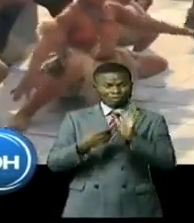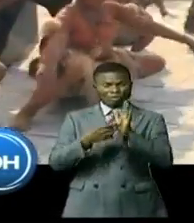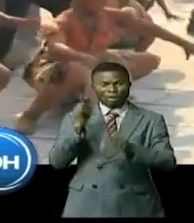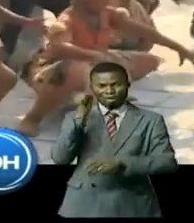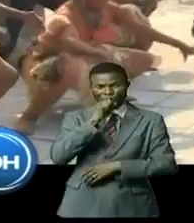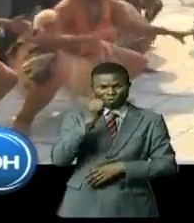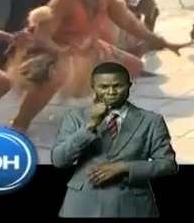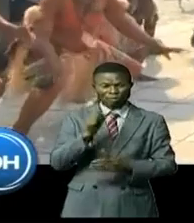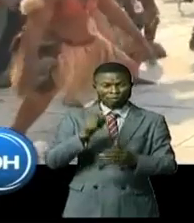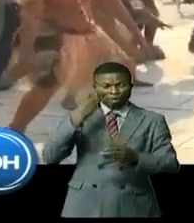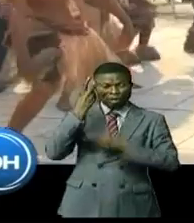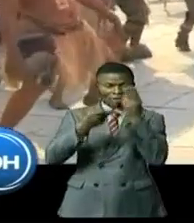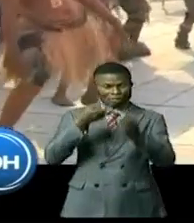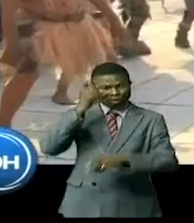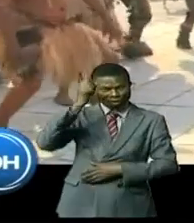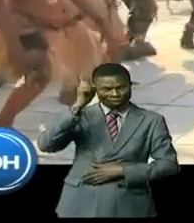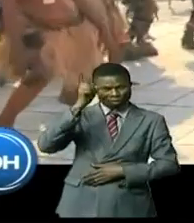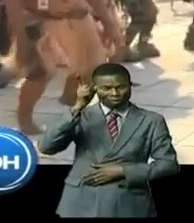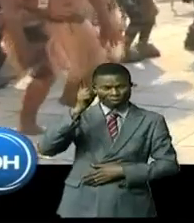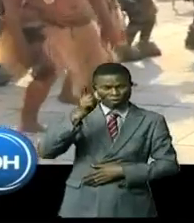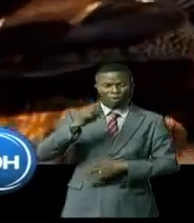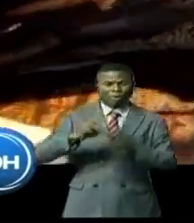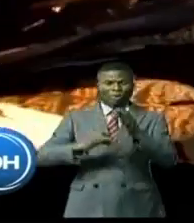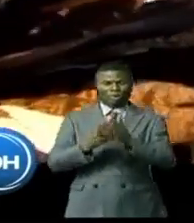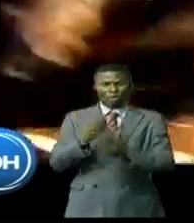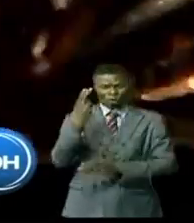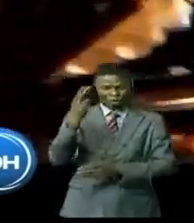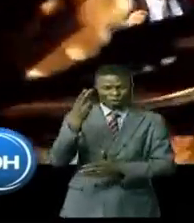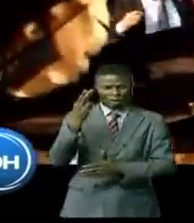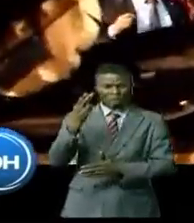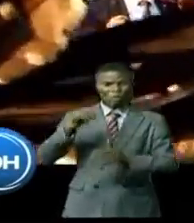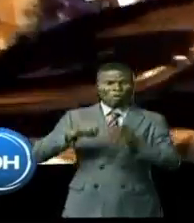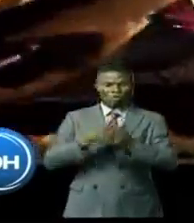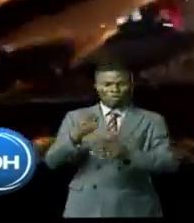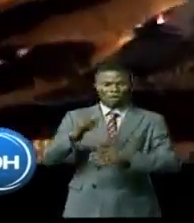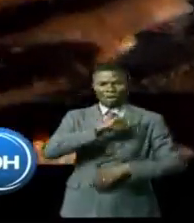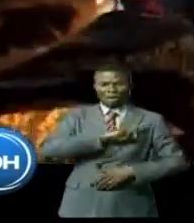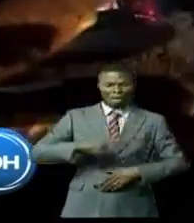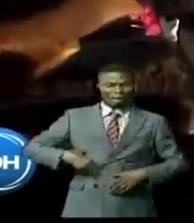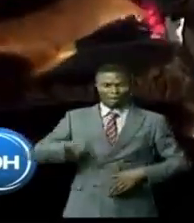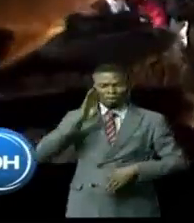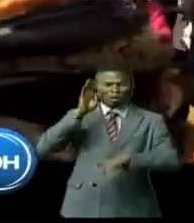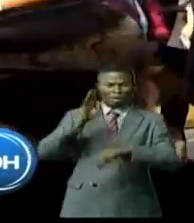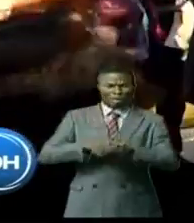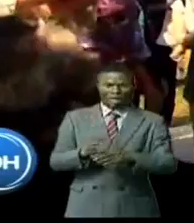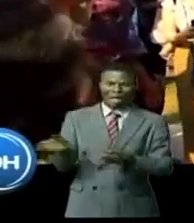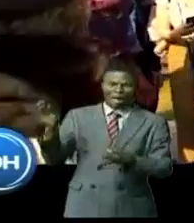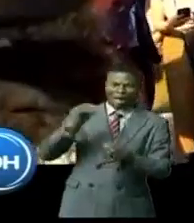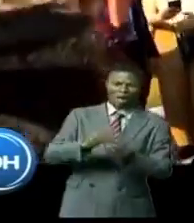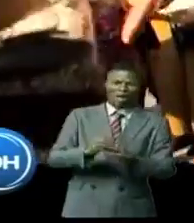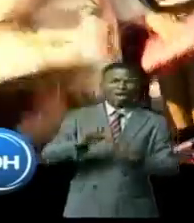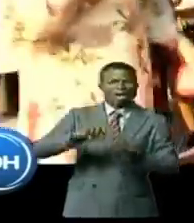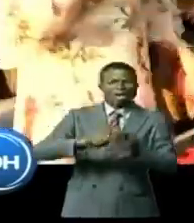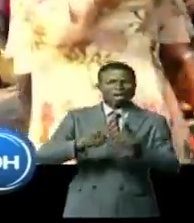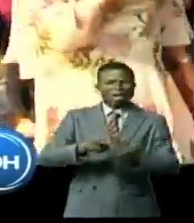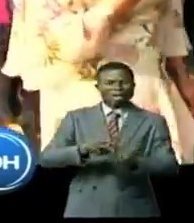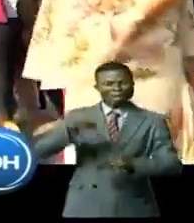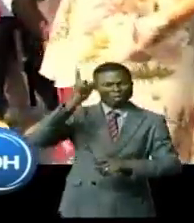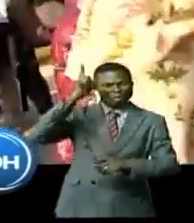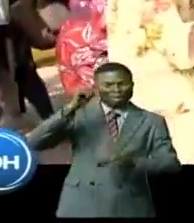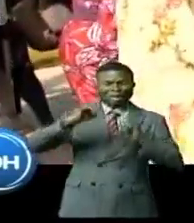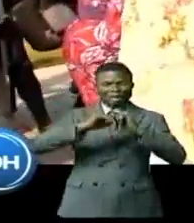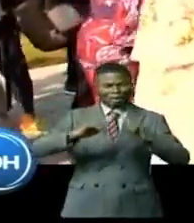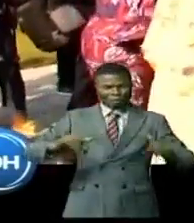Cette première visite officielle du 7e souverain de Belge à Kinshasa vient raffermir davantage les relations autrefois